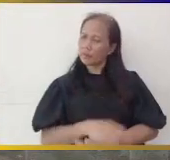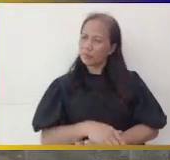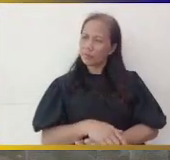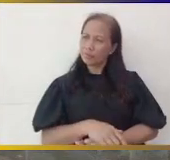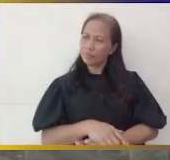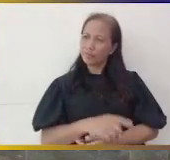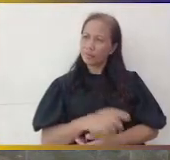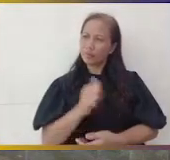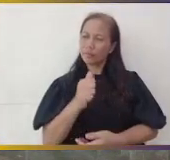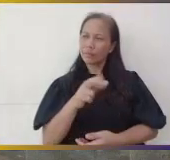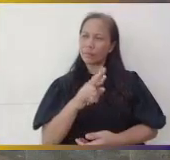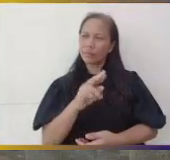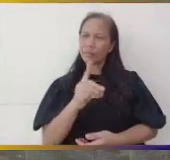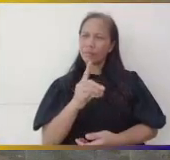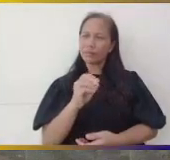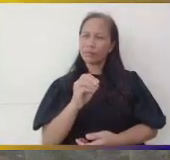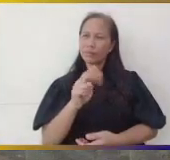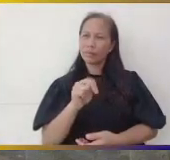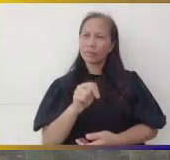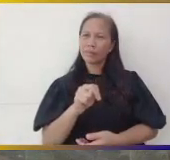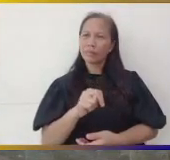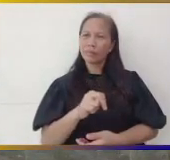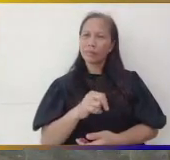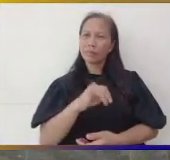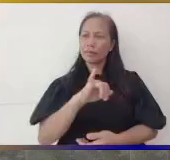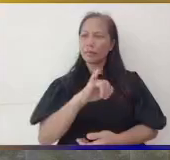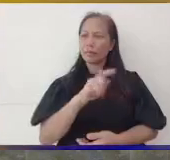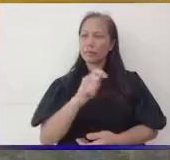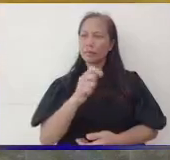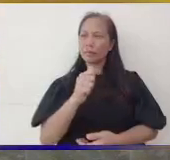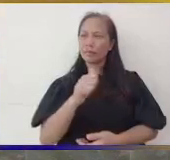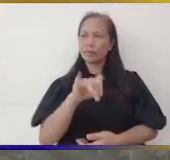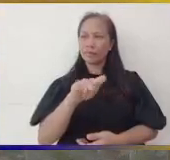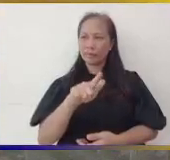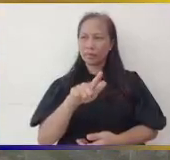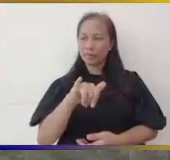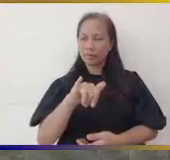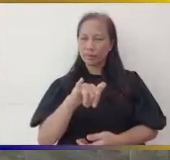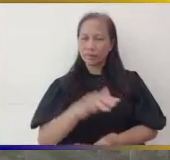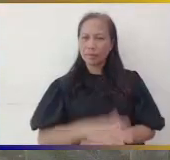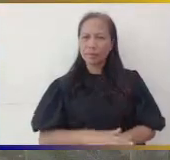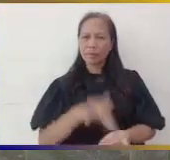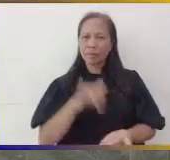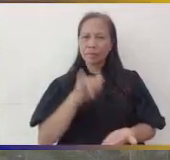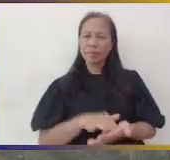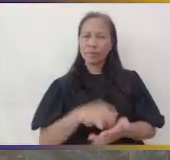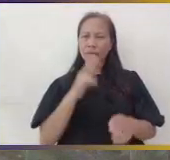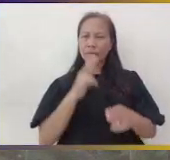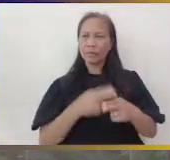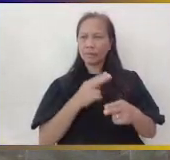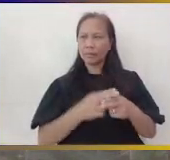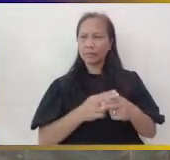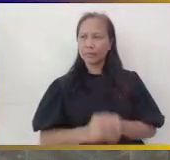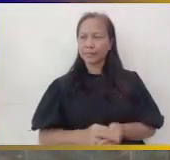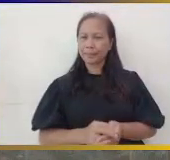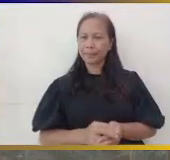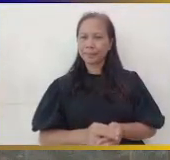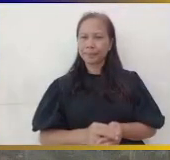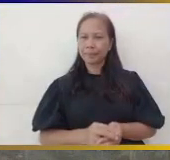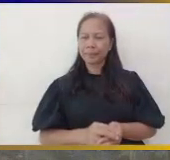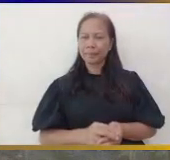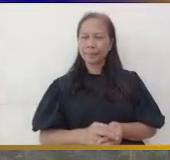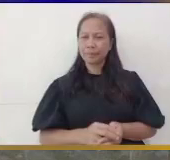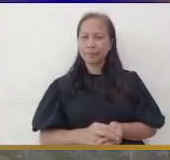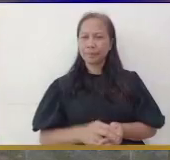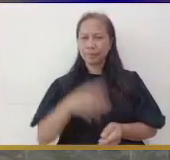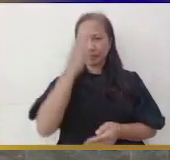Arnold of brecia Italy and siya po ay po ito Pangalan po niya is Ito po ay